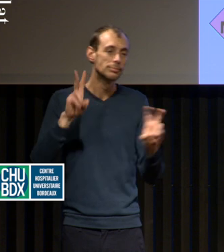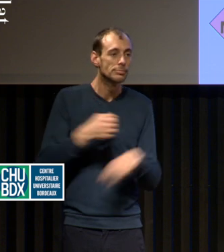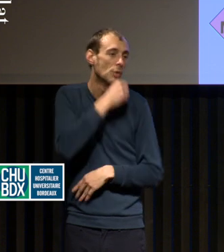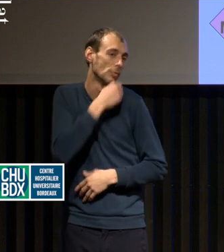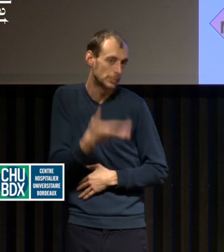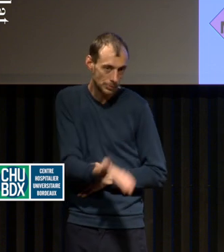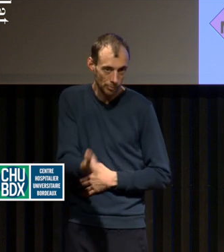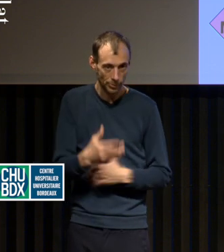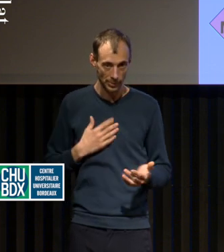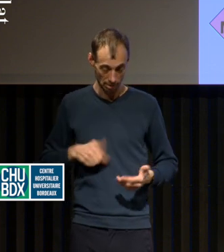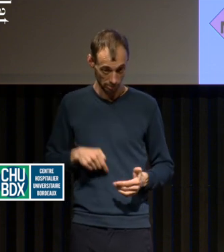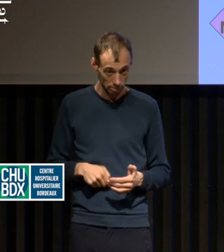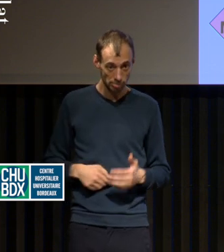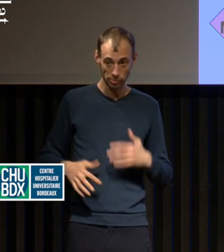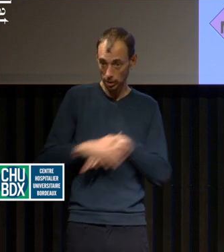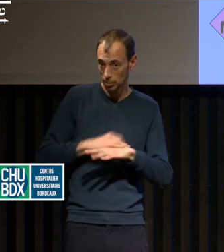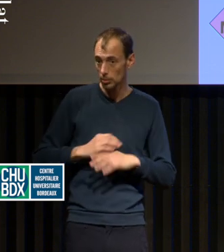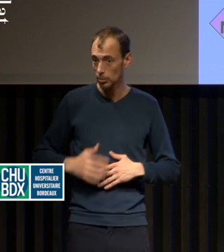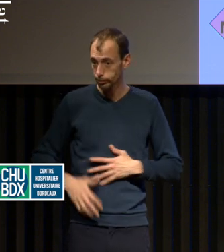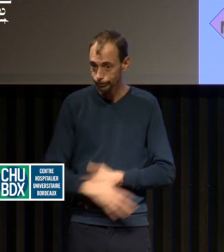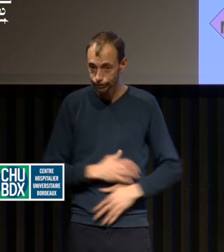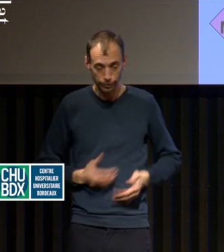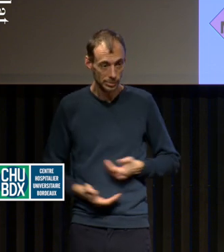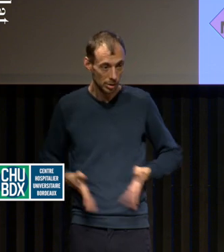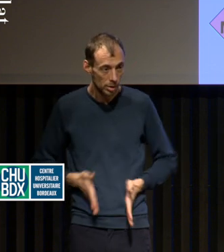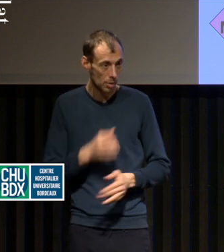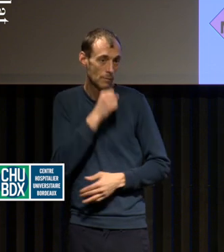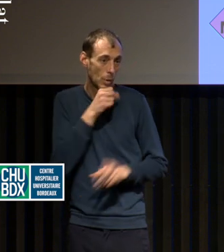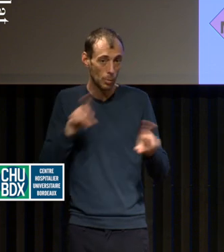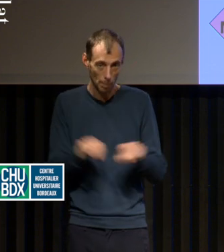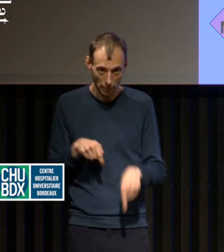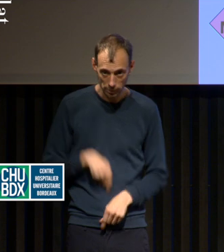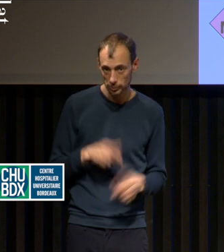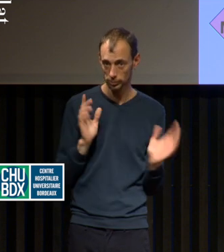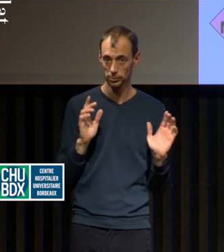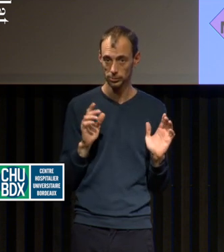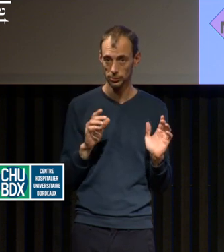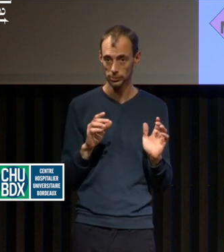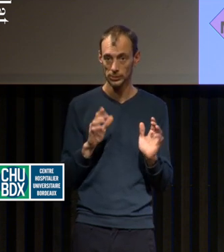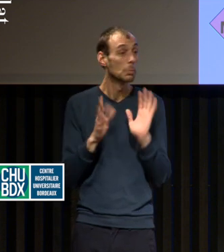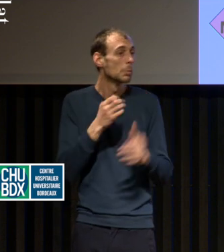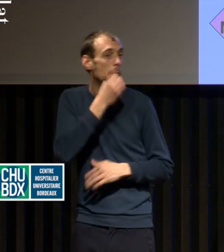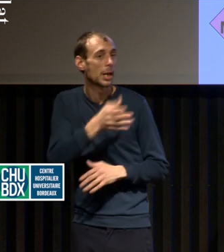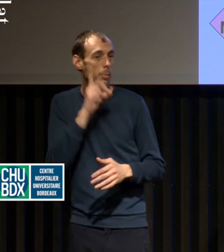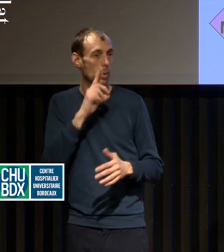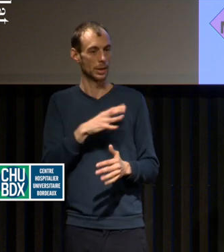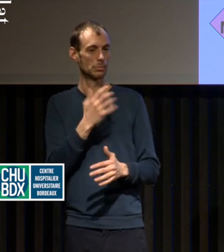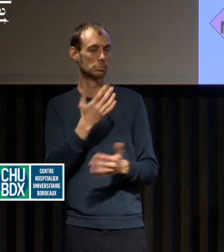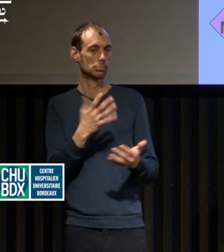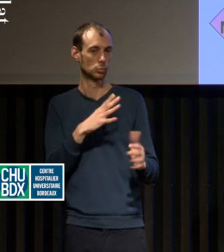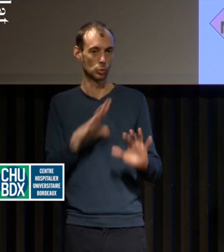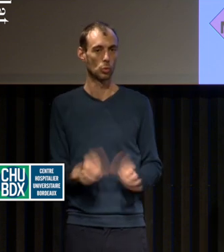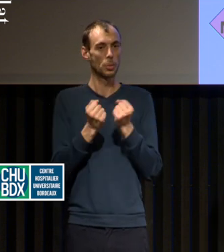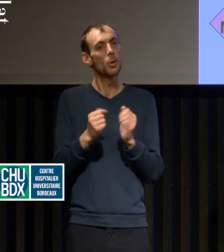se modifie. Il vieillit. Mais peut-être que c'est bien qu'il vieillisse parce qu'il perd un certain nombre de ses capacités. Mais on a aussi moins besoin